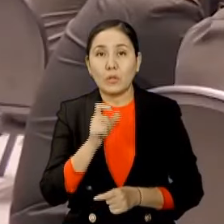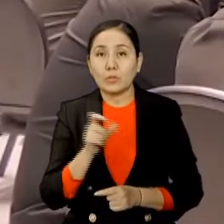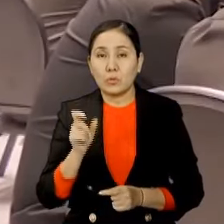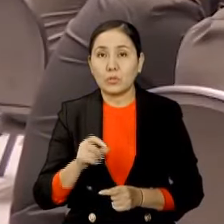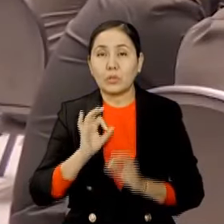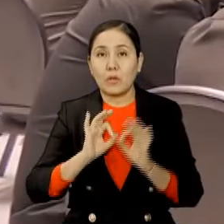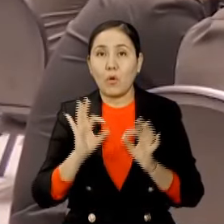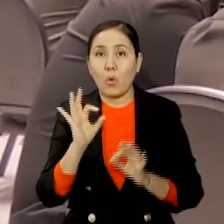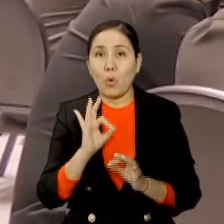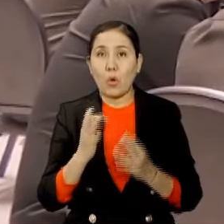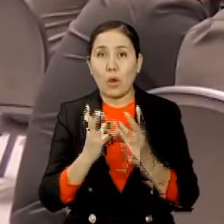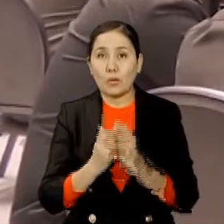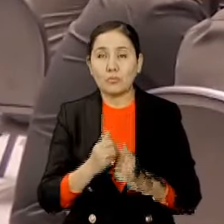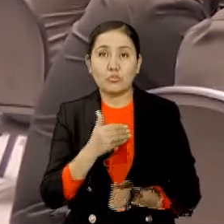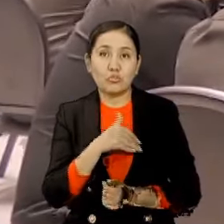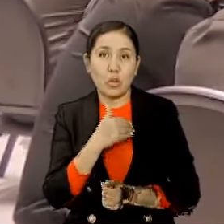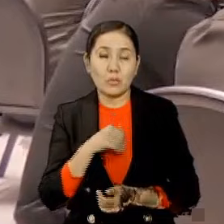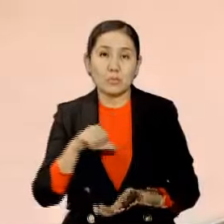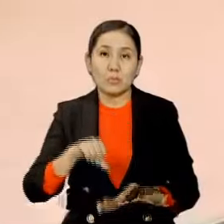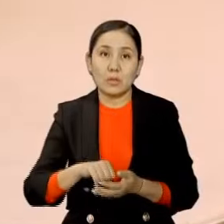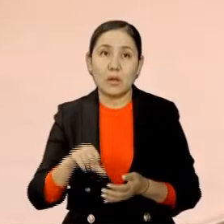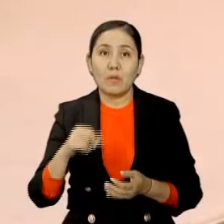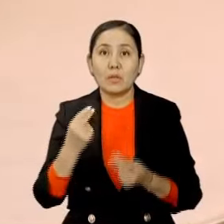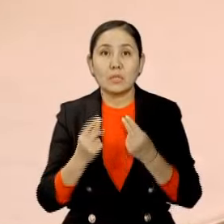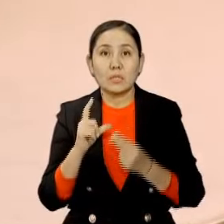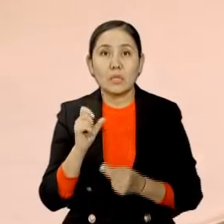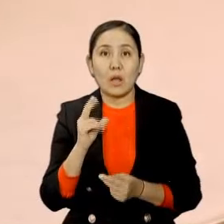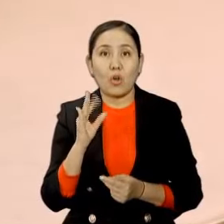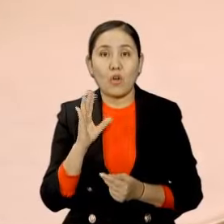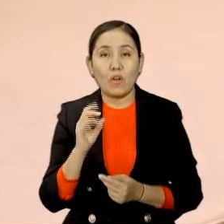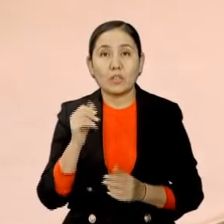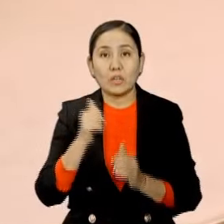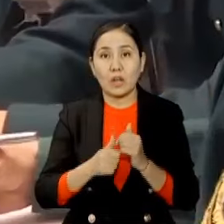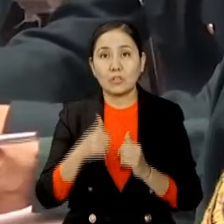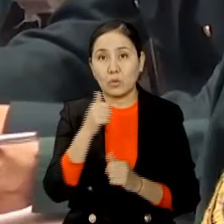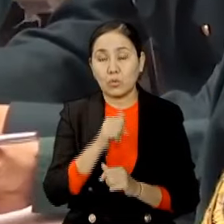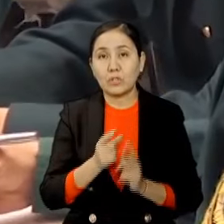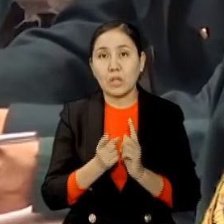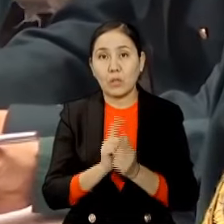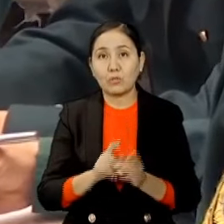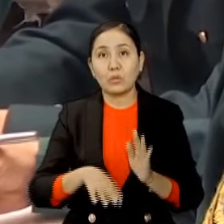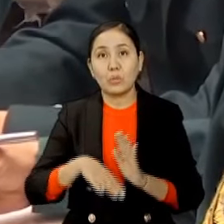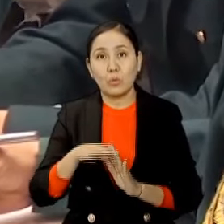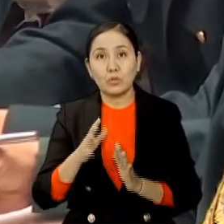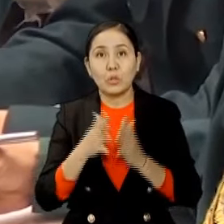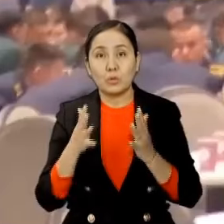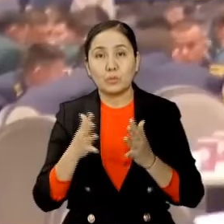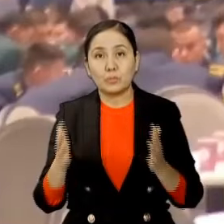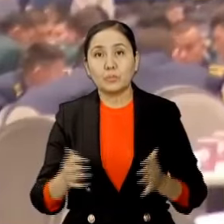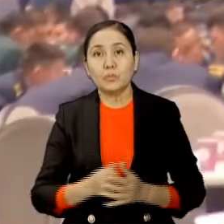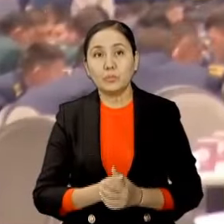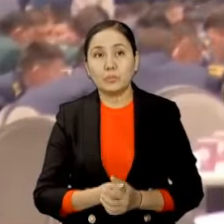говорит и количество желающих принять участие в игре «За Куват», которых с каждым годом становится все больше и больше. В этом году проводится